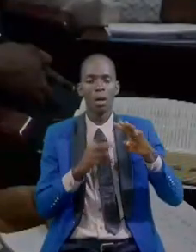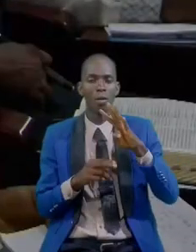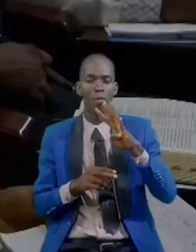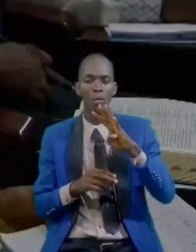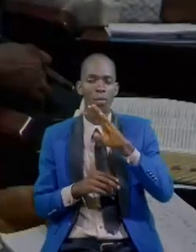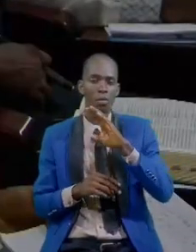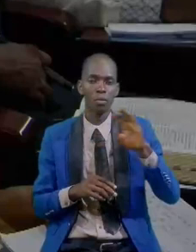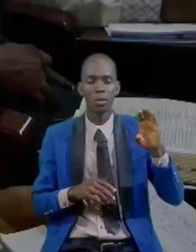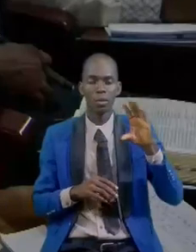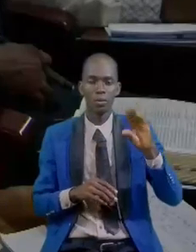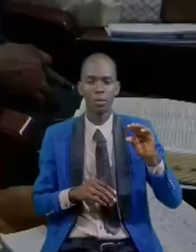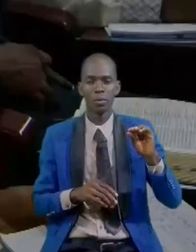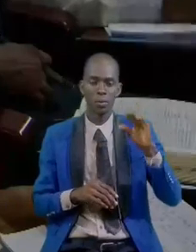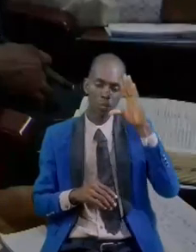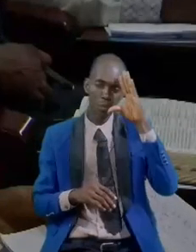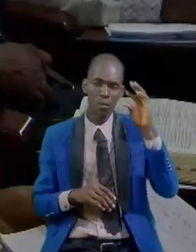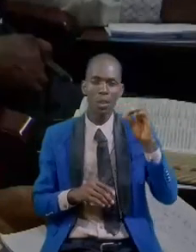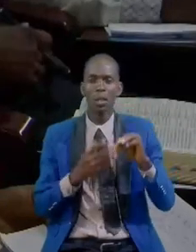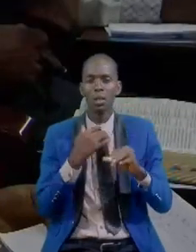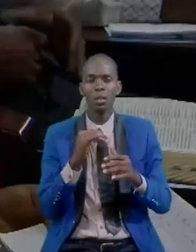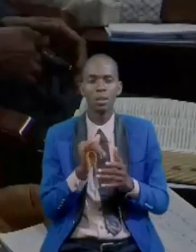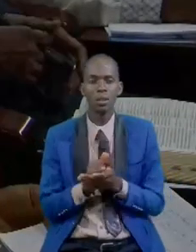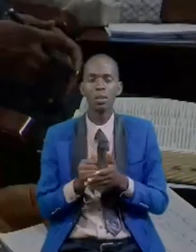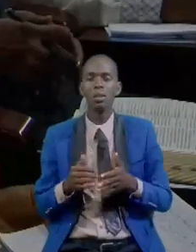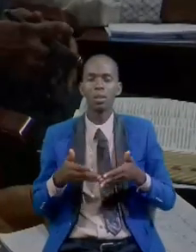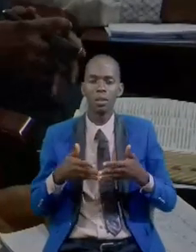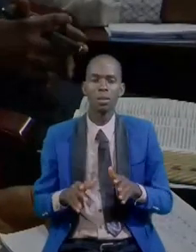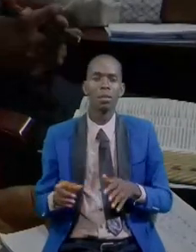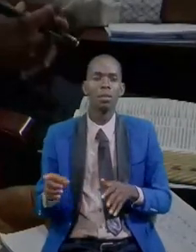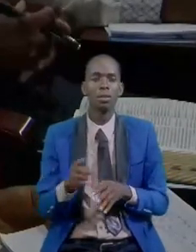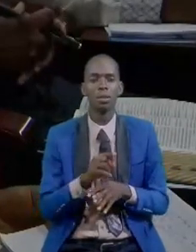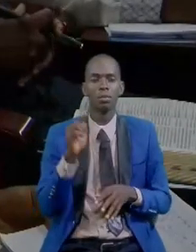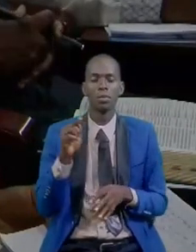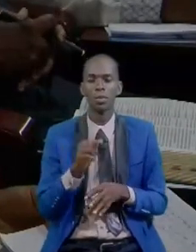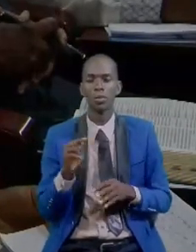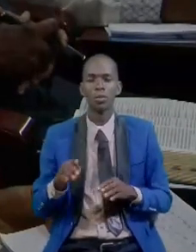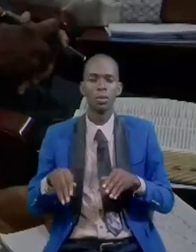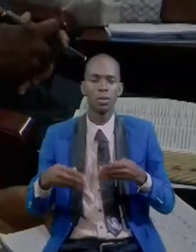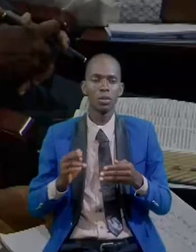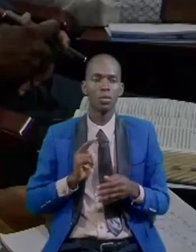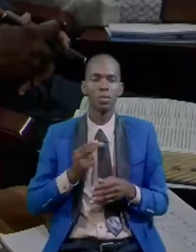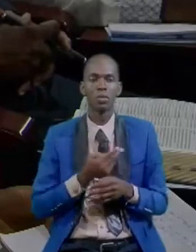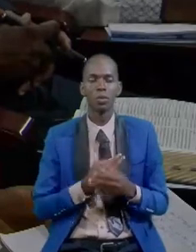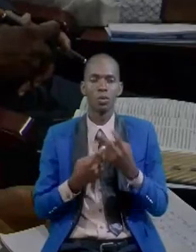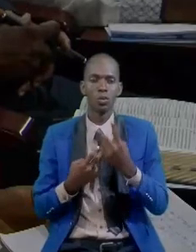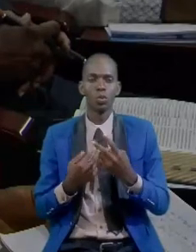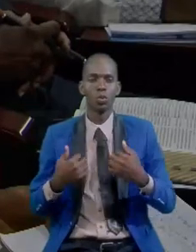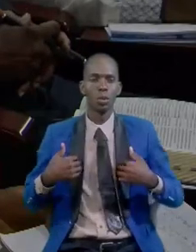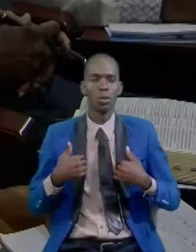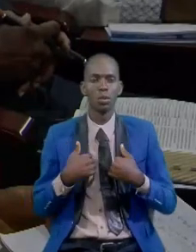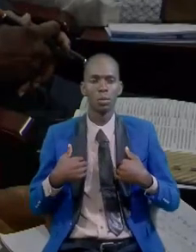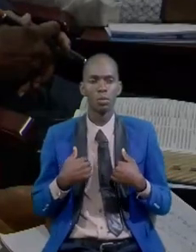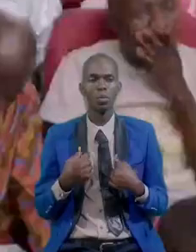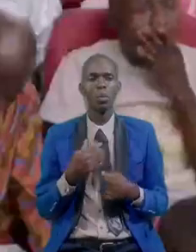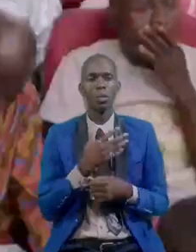23. Que l'on nous donne deux taureaux, qu'ils choisissent pour eux l'un des